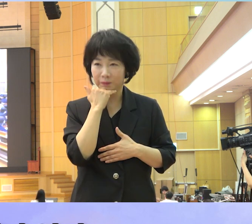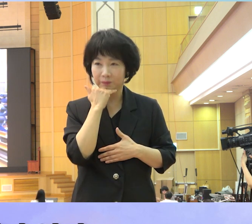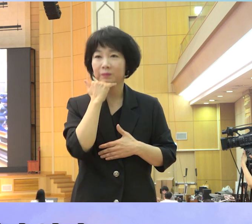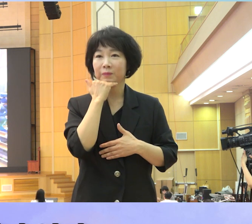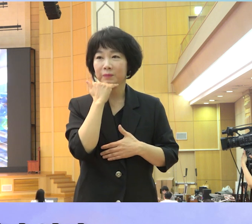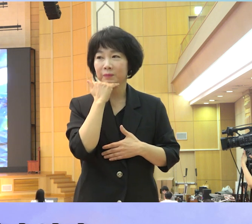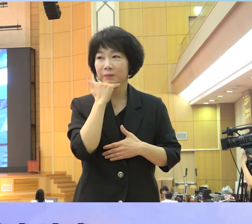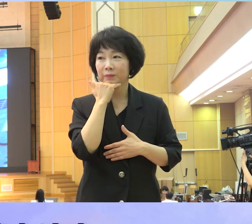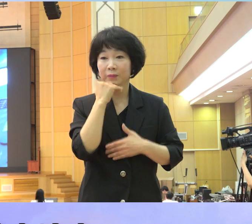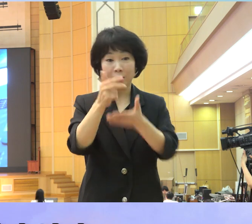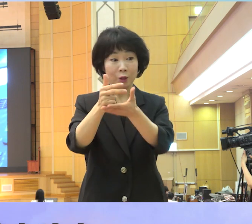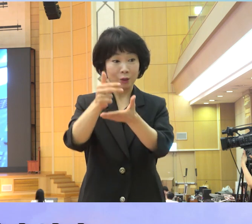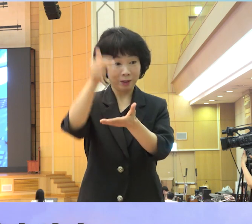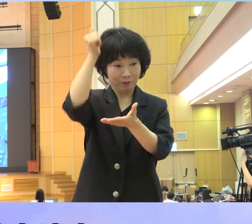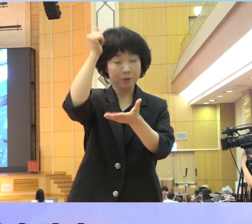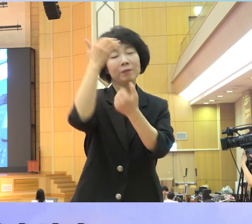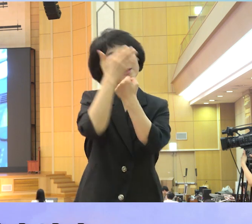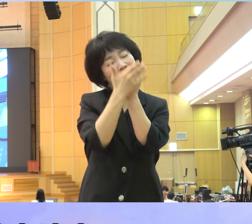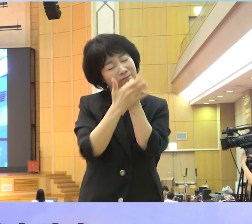기다리면서 그